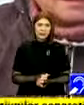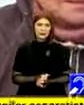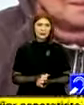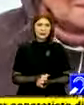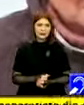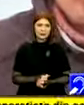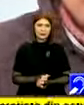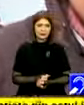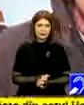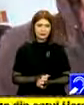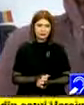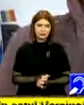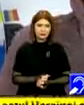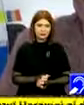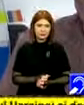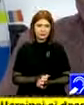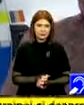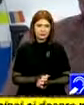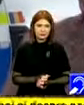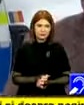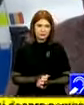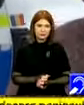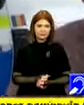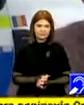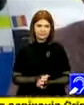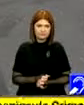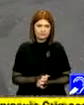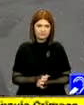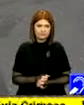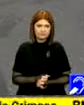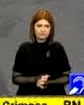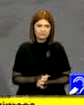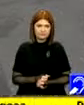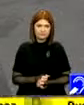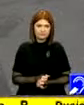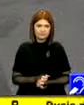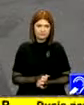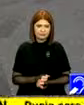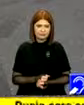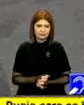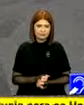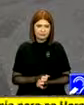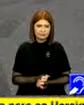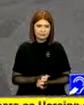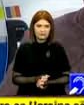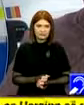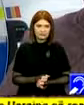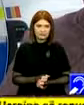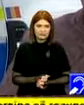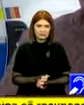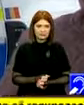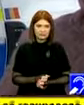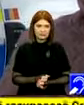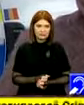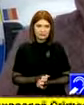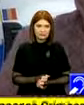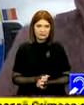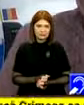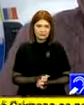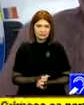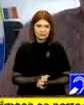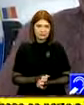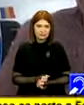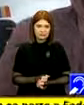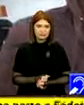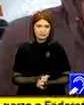are drive from Ukraine through all Romania. We had a night in Sibiu and currently driving